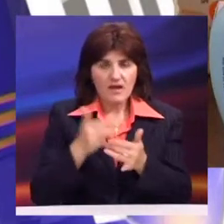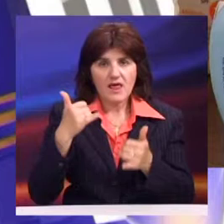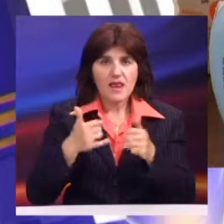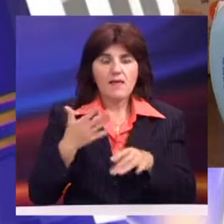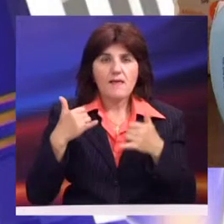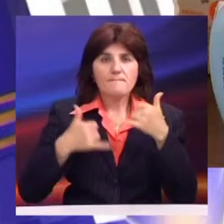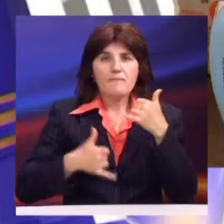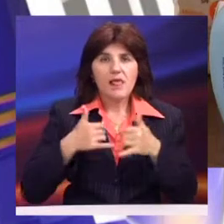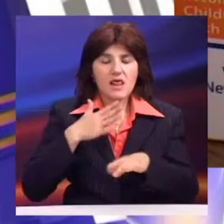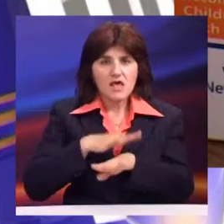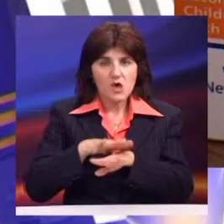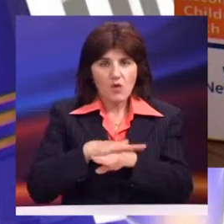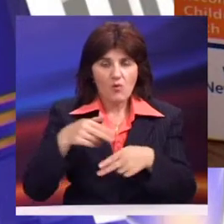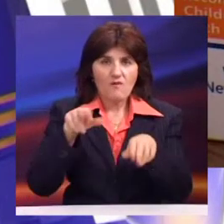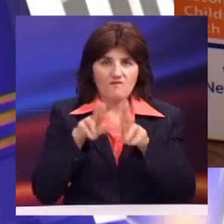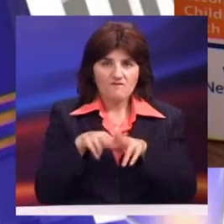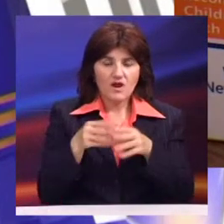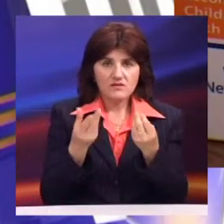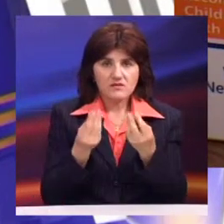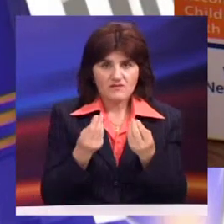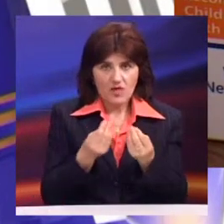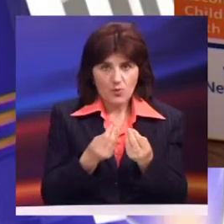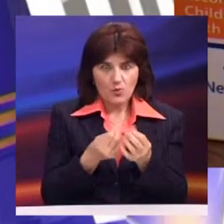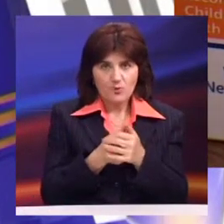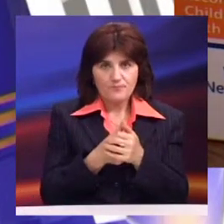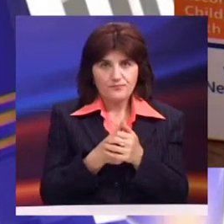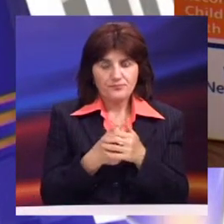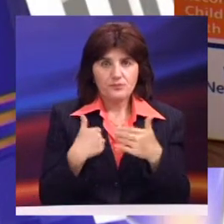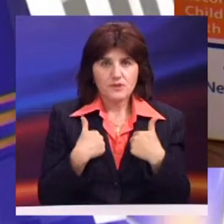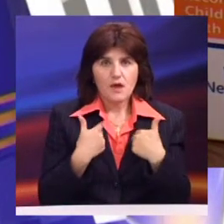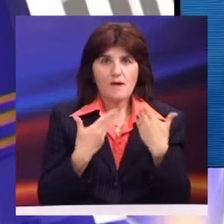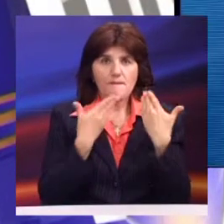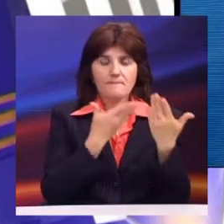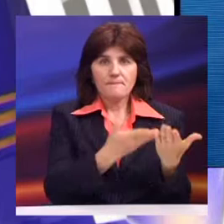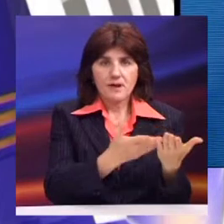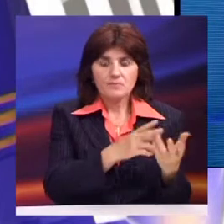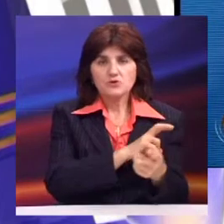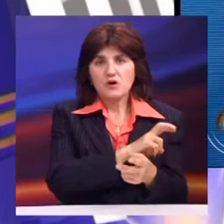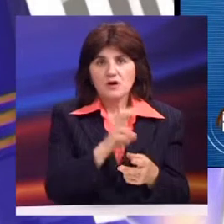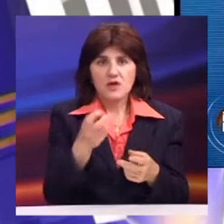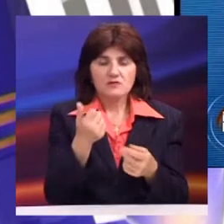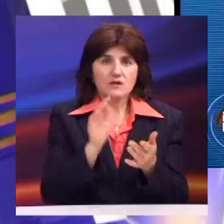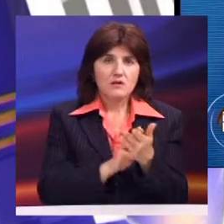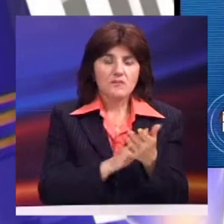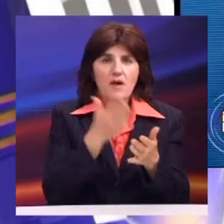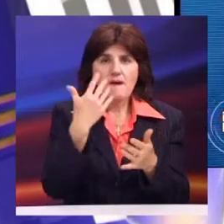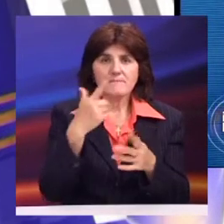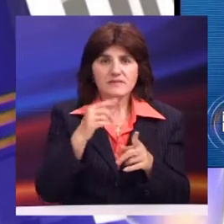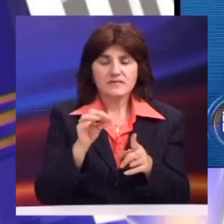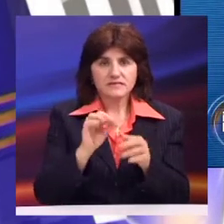mleko koji će nakon sunčanja koži vratiti vlagu. Uvek preporučujem 50+ u različitim oblicima, u